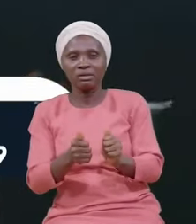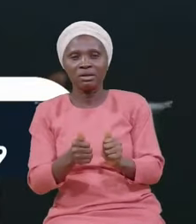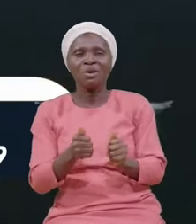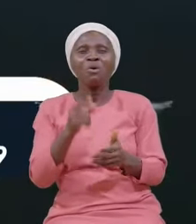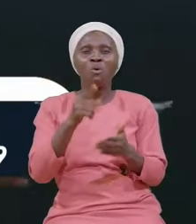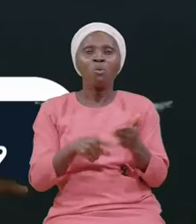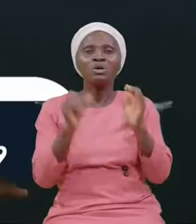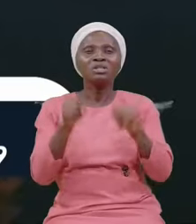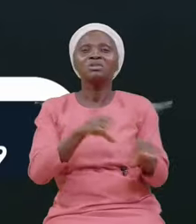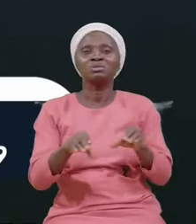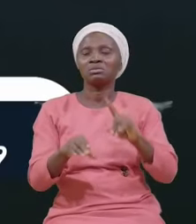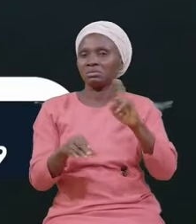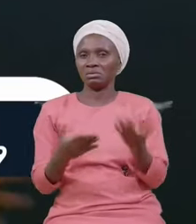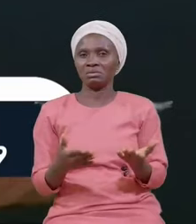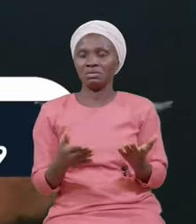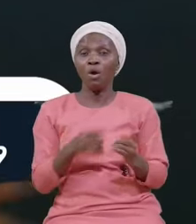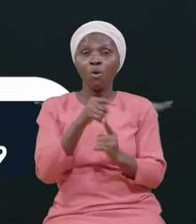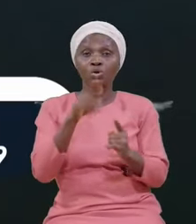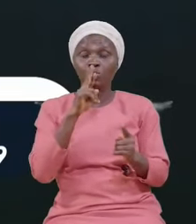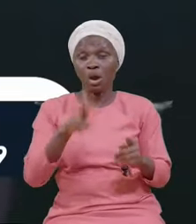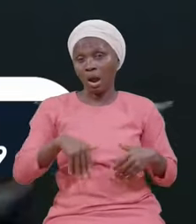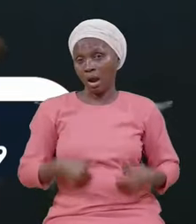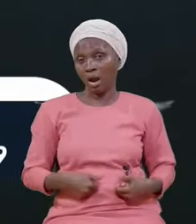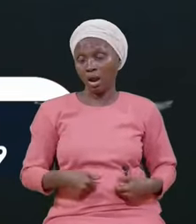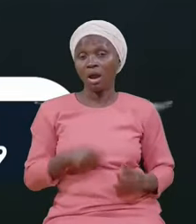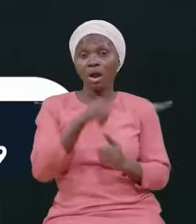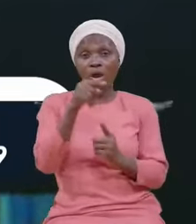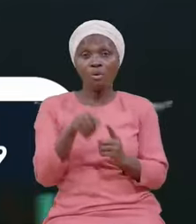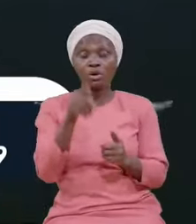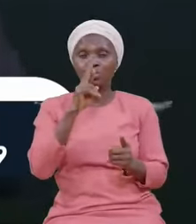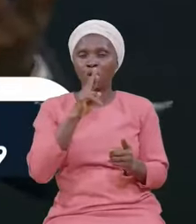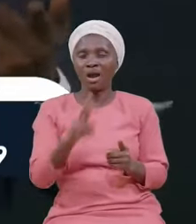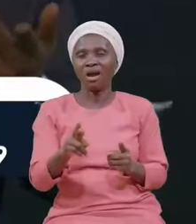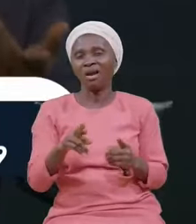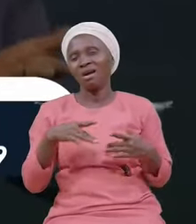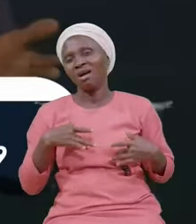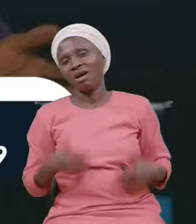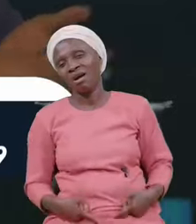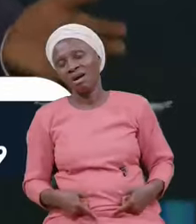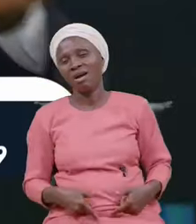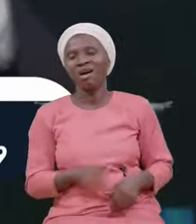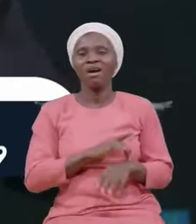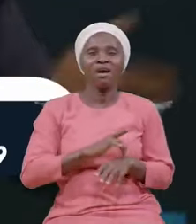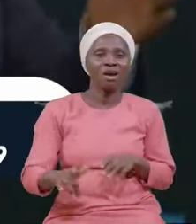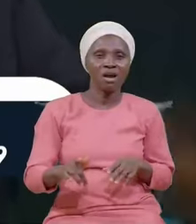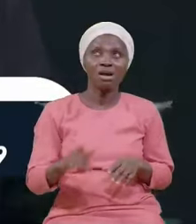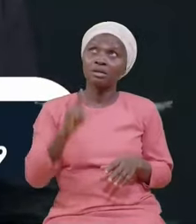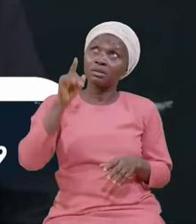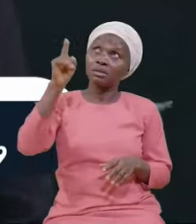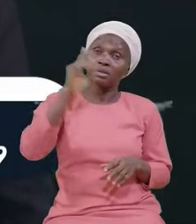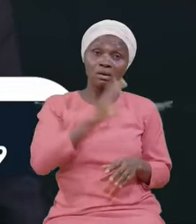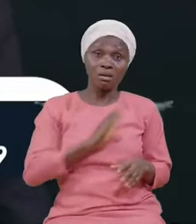fatigué, épuisé, quand vous êtes fatigué, et complètement à bout de souffle. Christ est